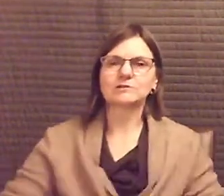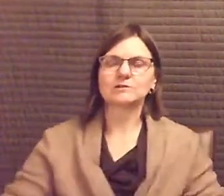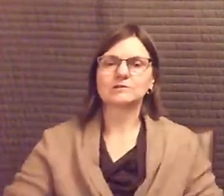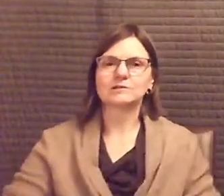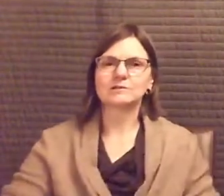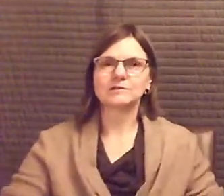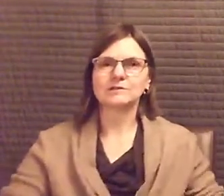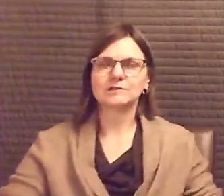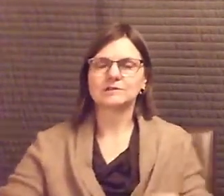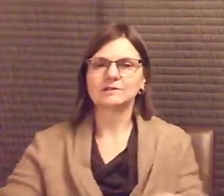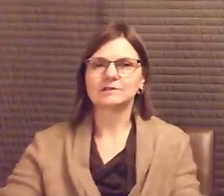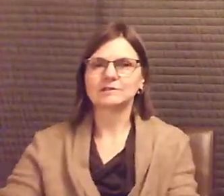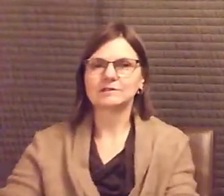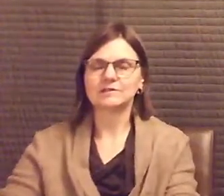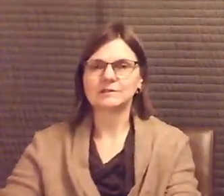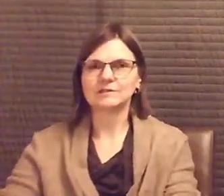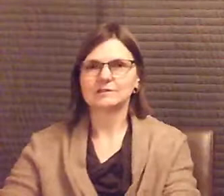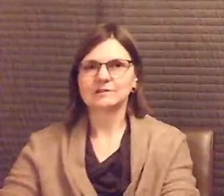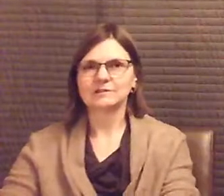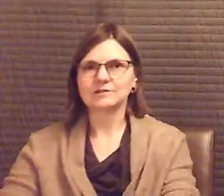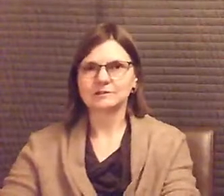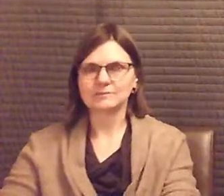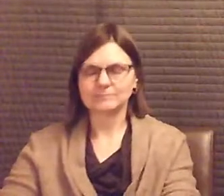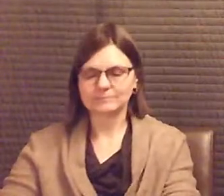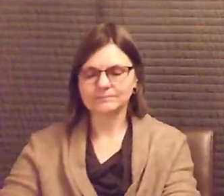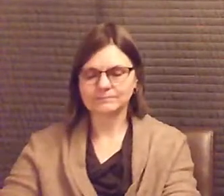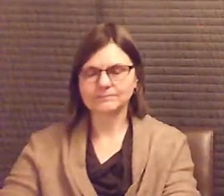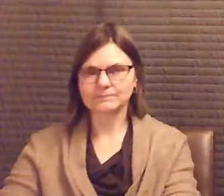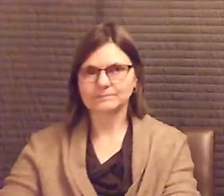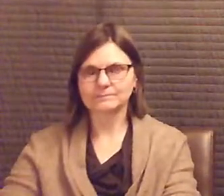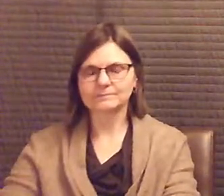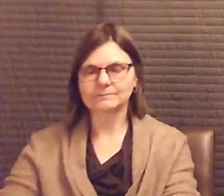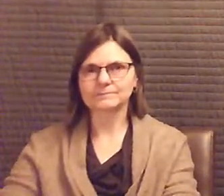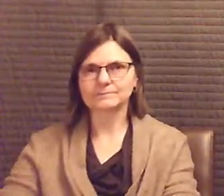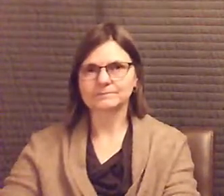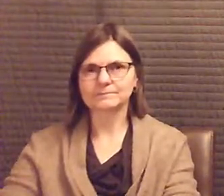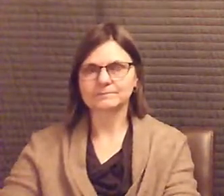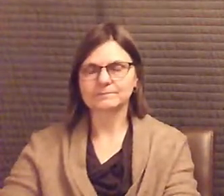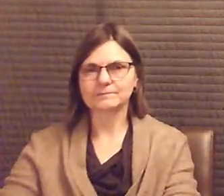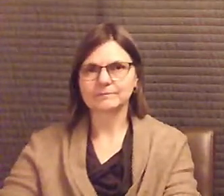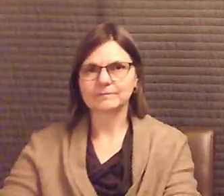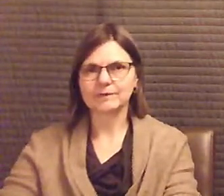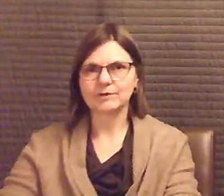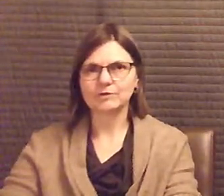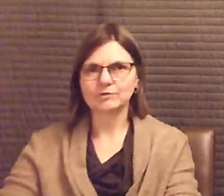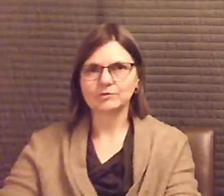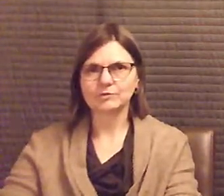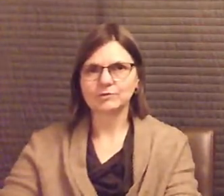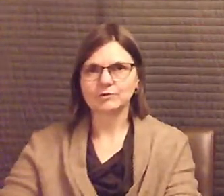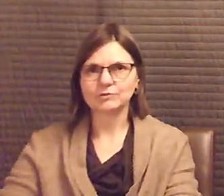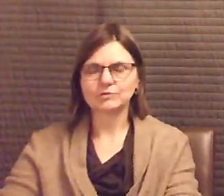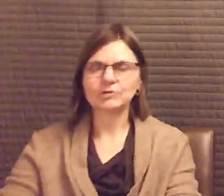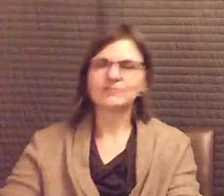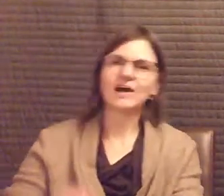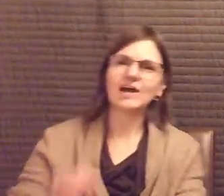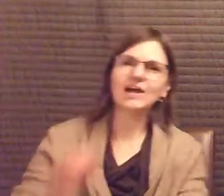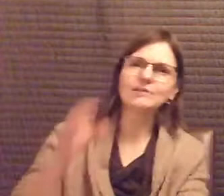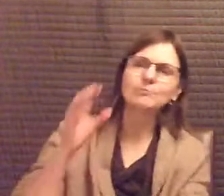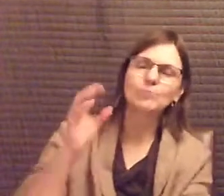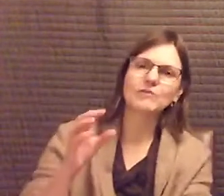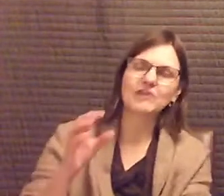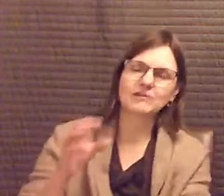in wie die manis oostwal om familie